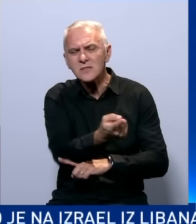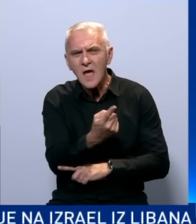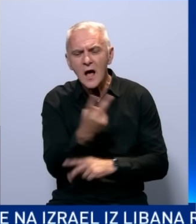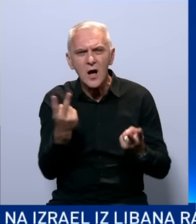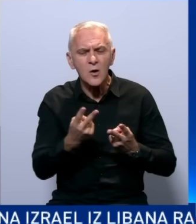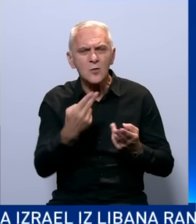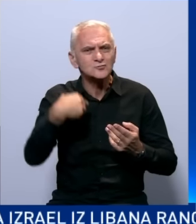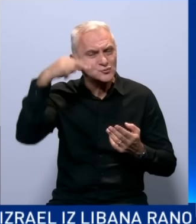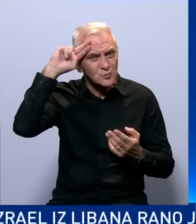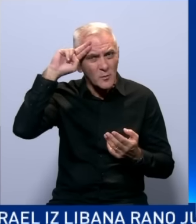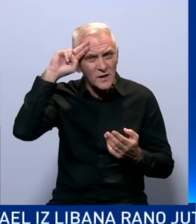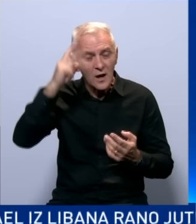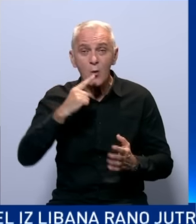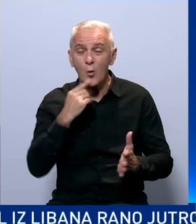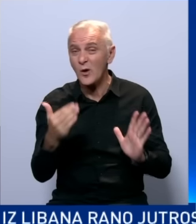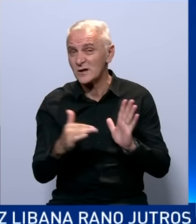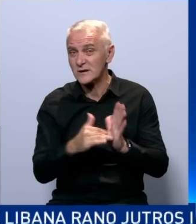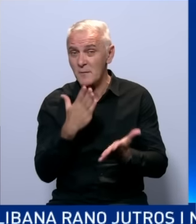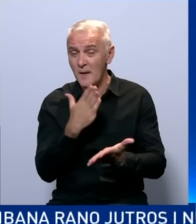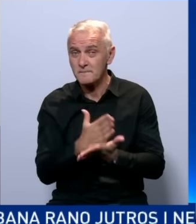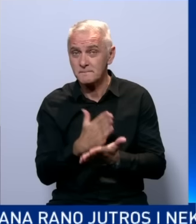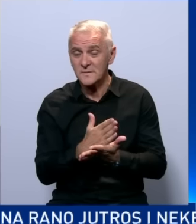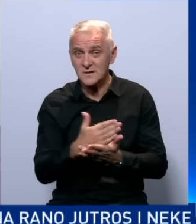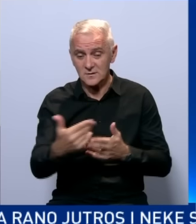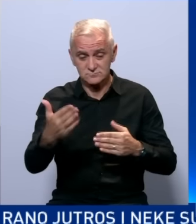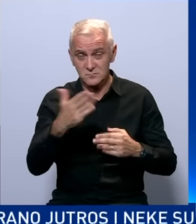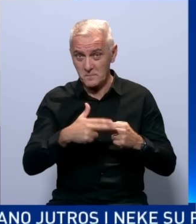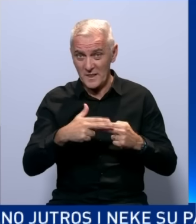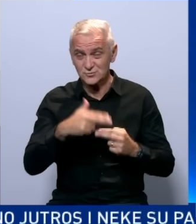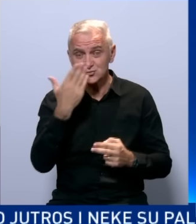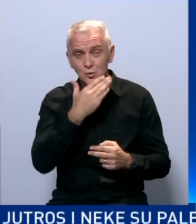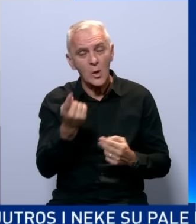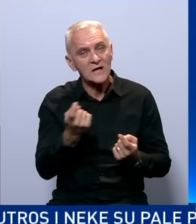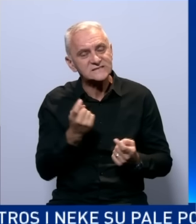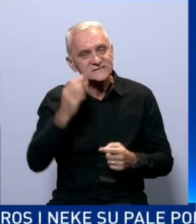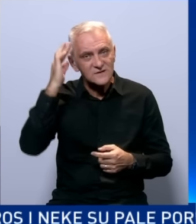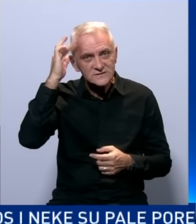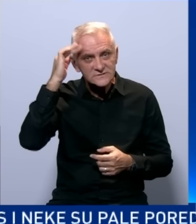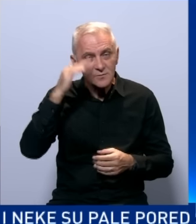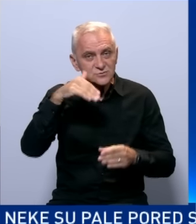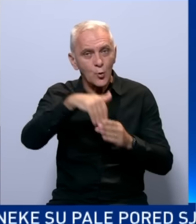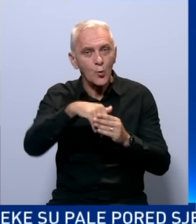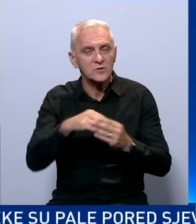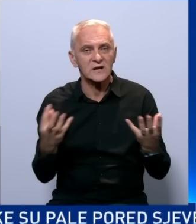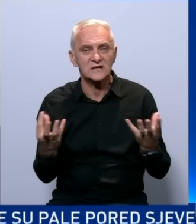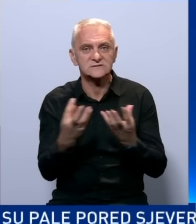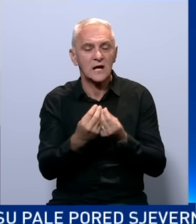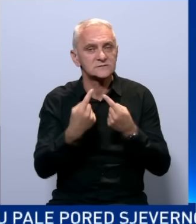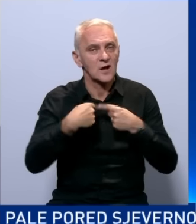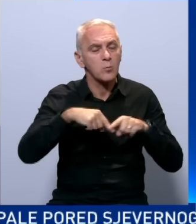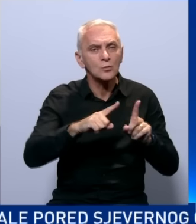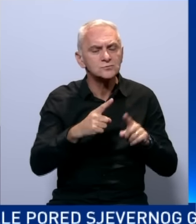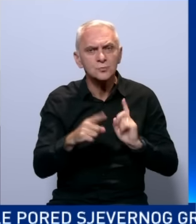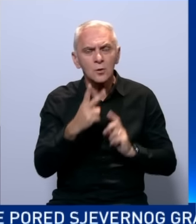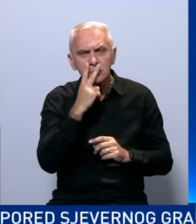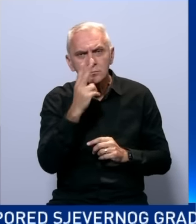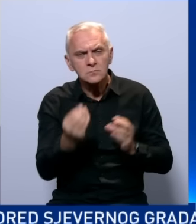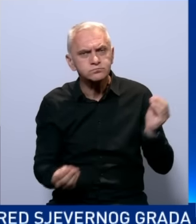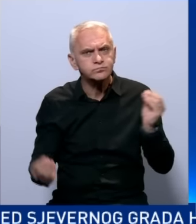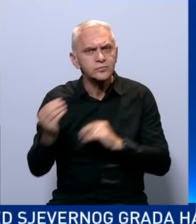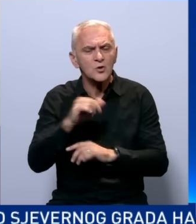forma spomenika, koji bi trebalo da bude smješten u blizini škole, izaziva zabrinutost unutar zajednice, posebno u kontekstu